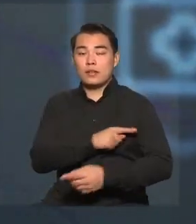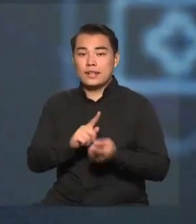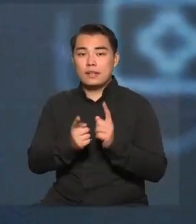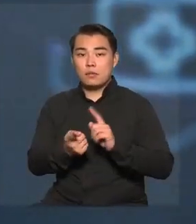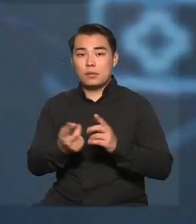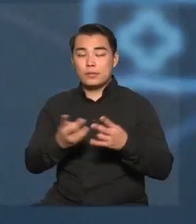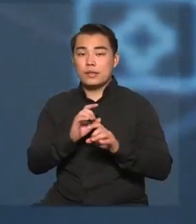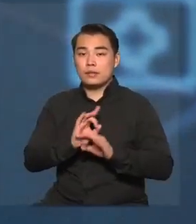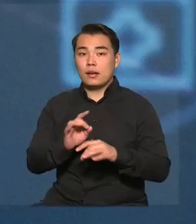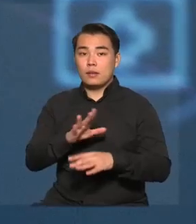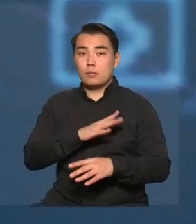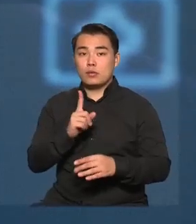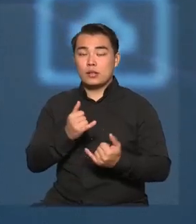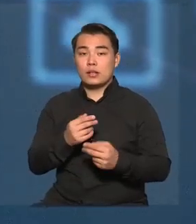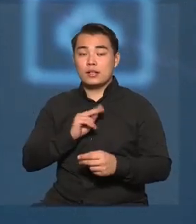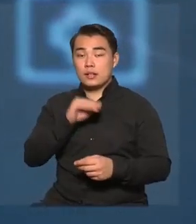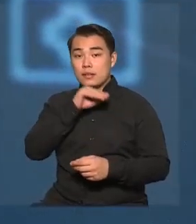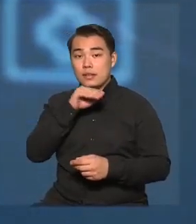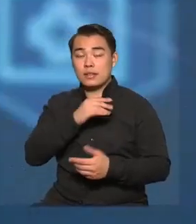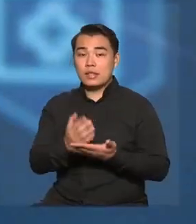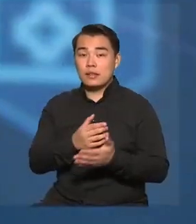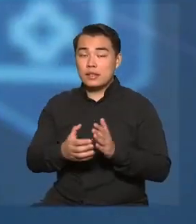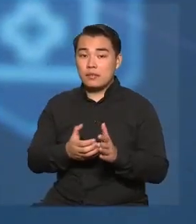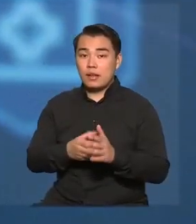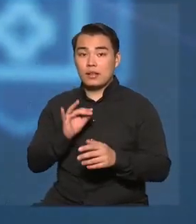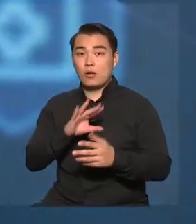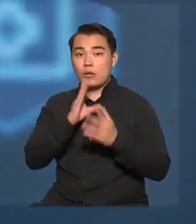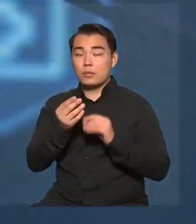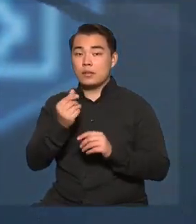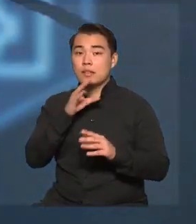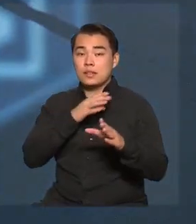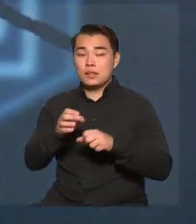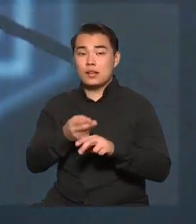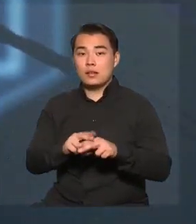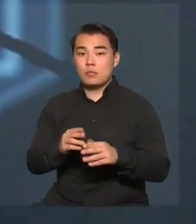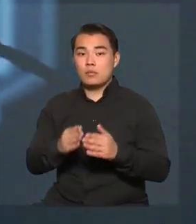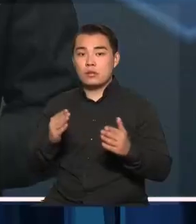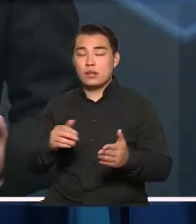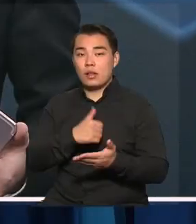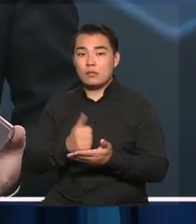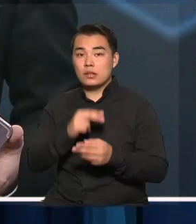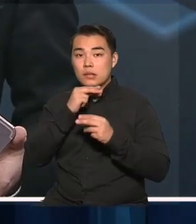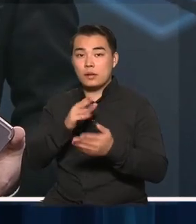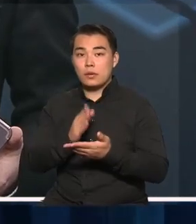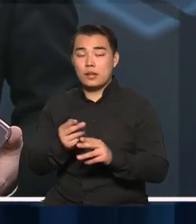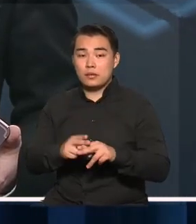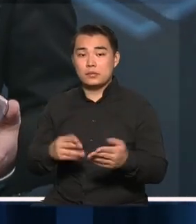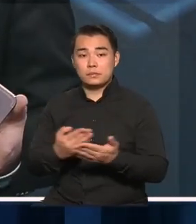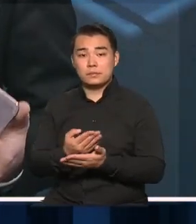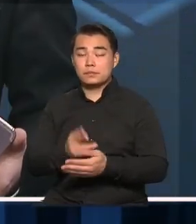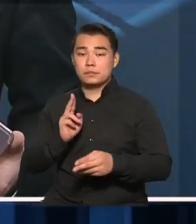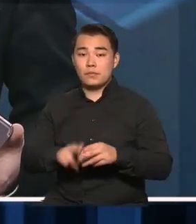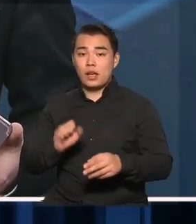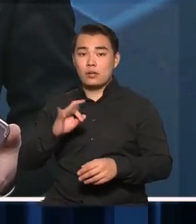қажет екенін айтқан. Әсіресе кадр тапшылығы мен саладағы жемқорлықты жою басты назарда тұр. Мен ұсынар ақпарат осымен тәмәм.